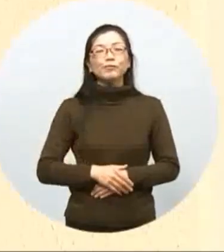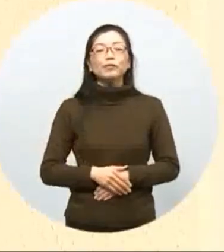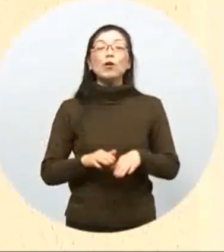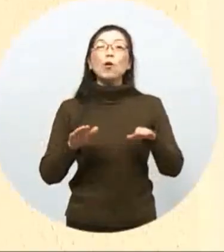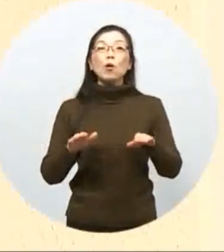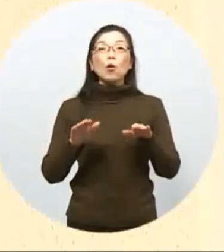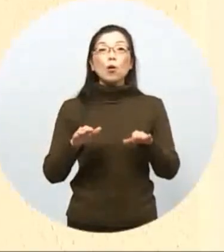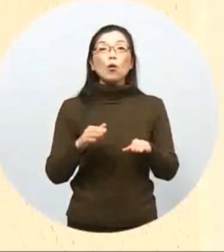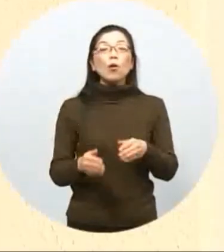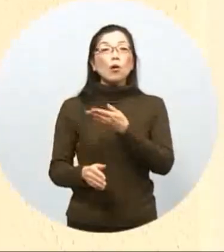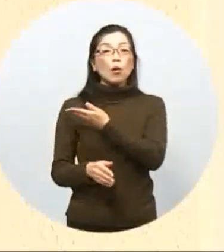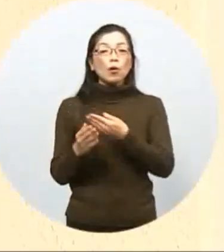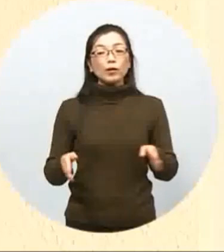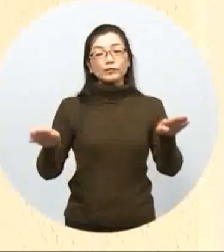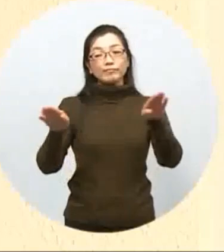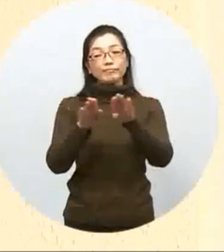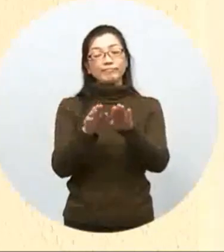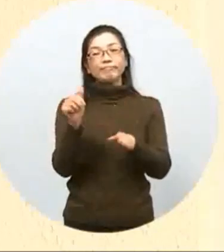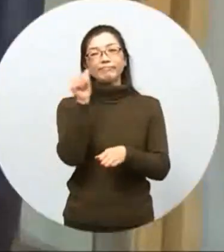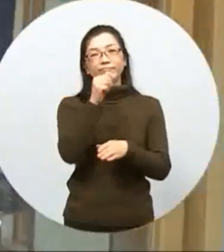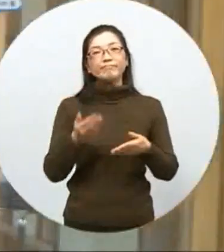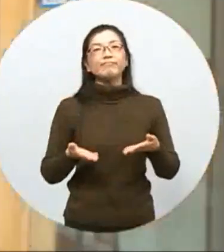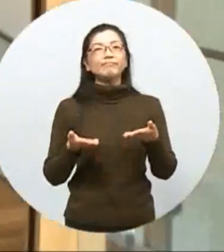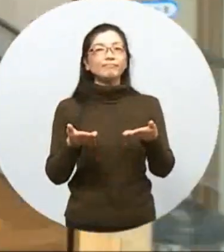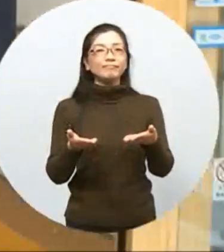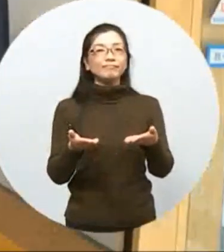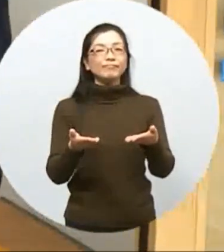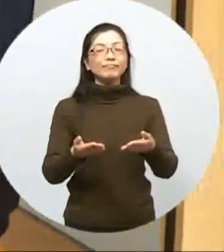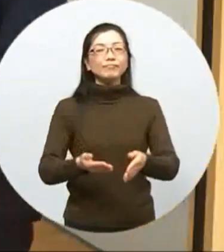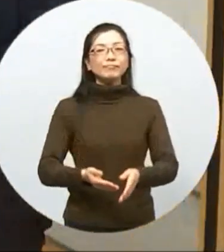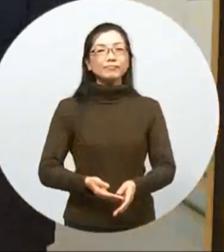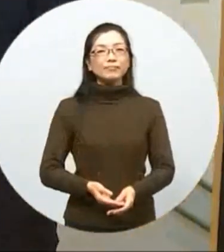今回はこちらの施設をご案内します。